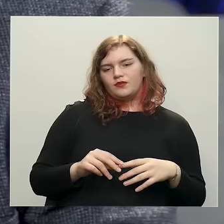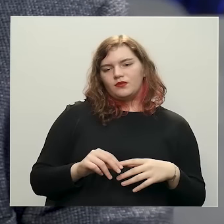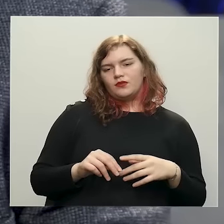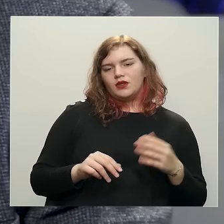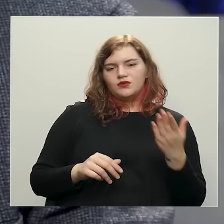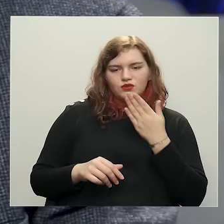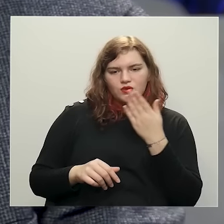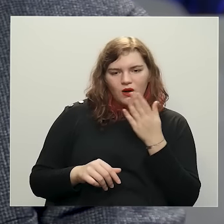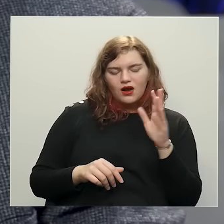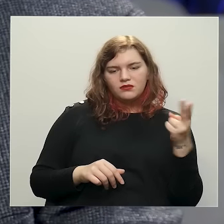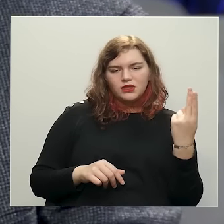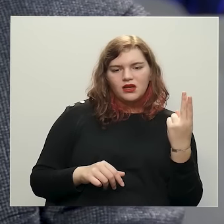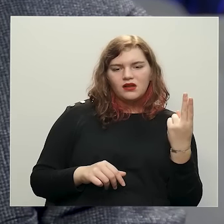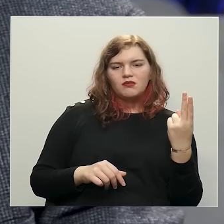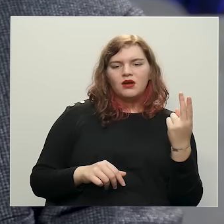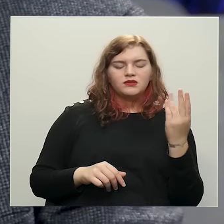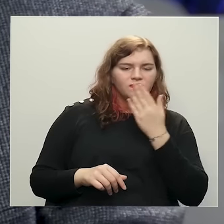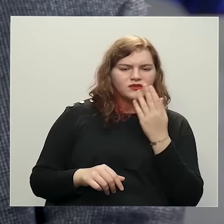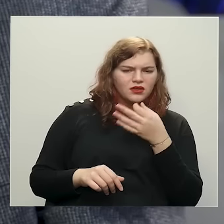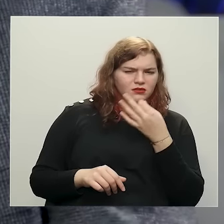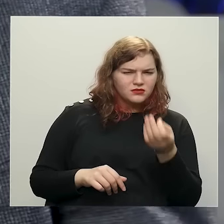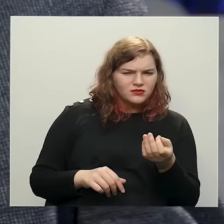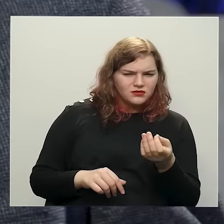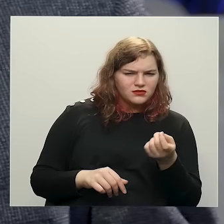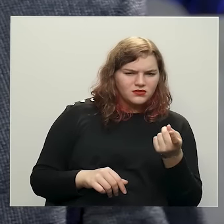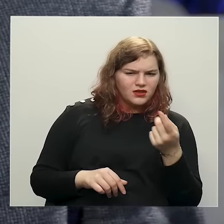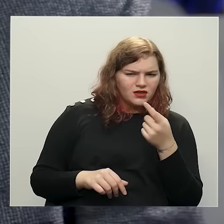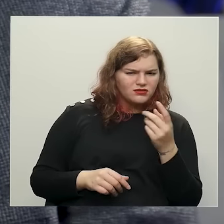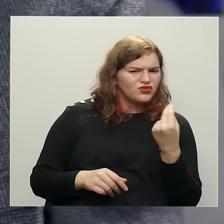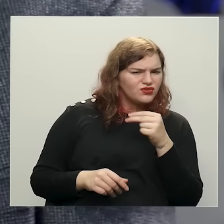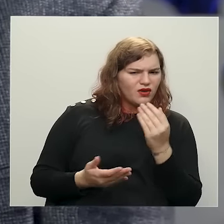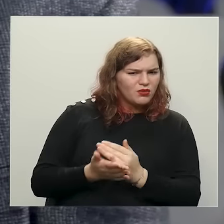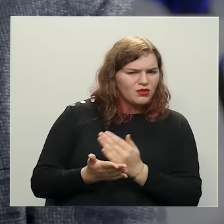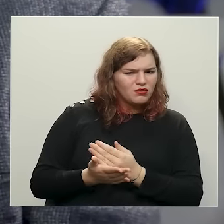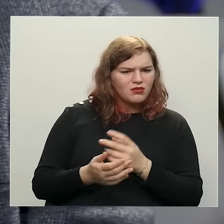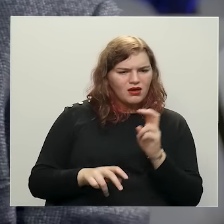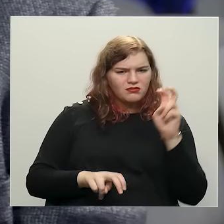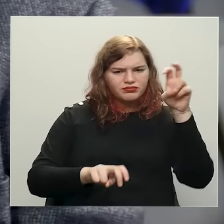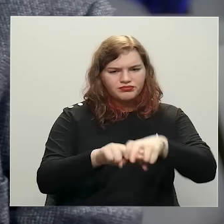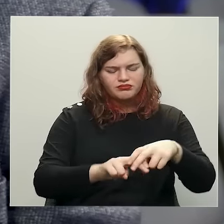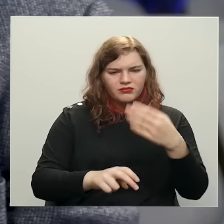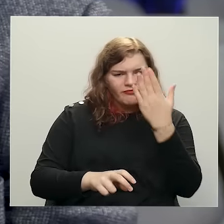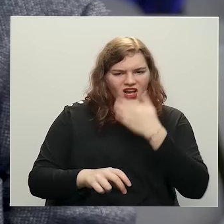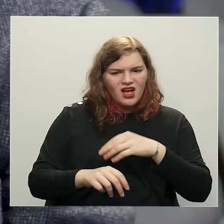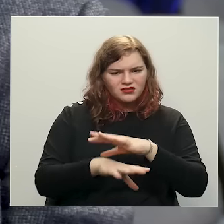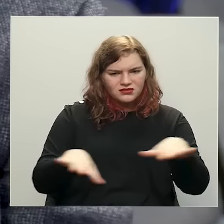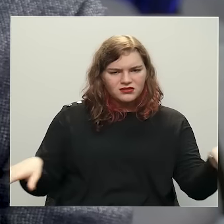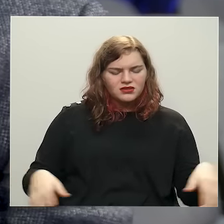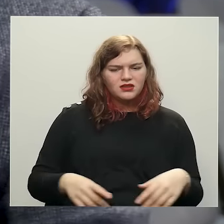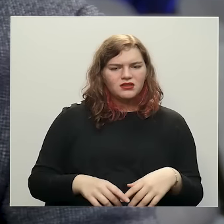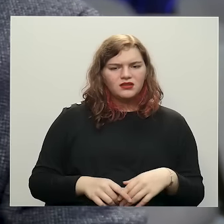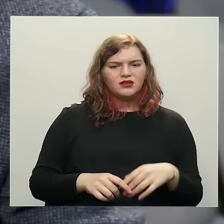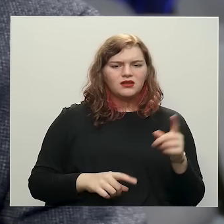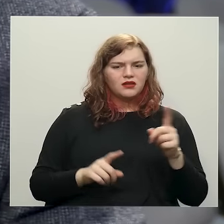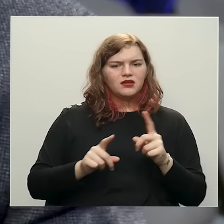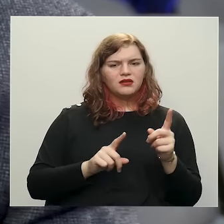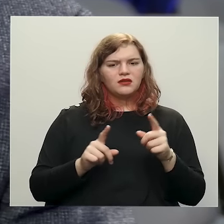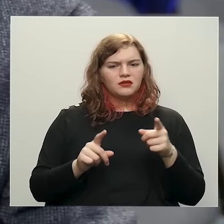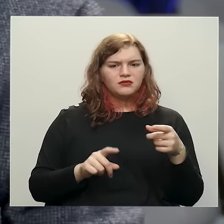la școală ne-a chemat învățătoarea și a zis, domnul Nicu, sunt probleme. Am pus-o și în prima bancă, deși ea era